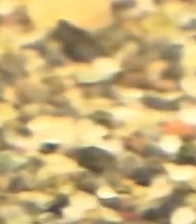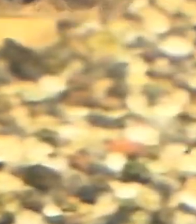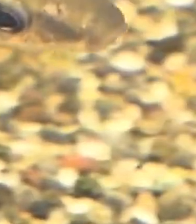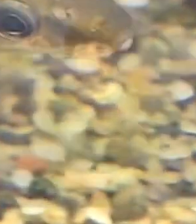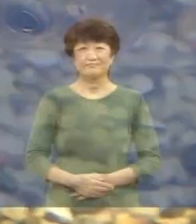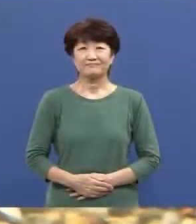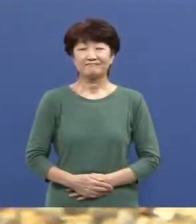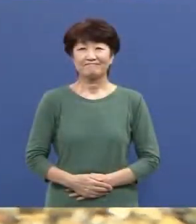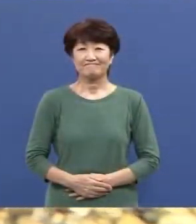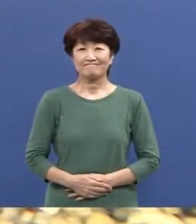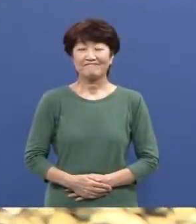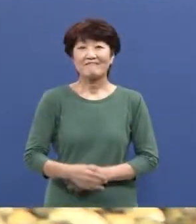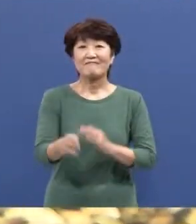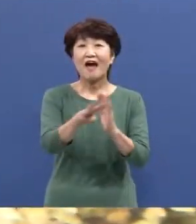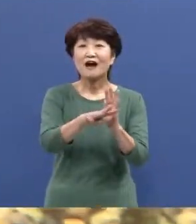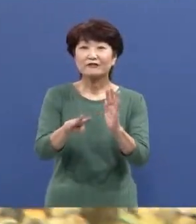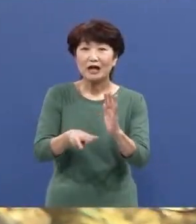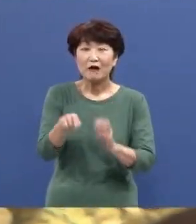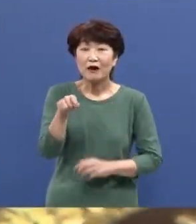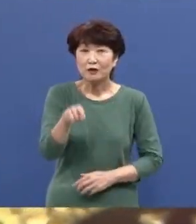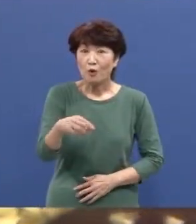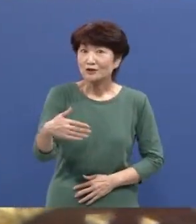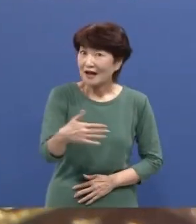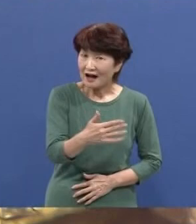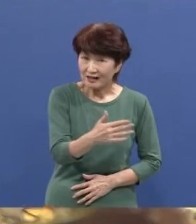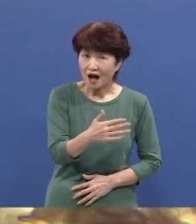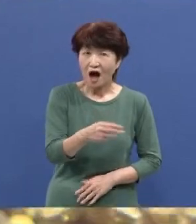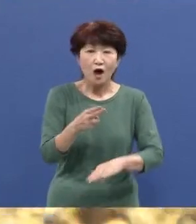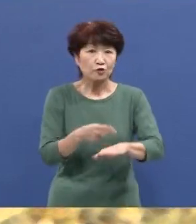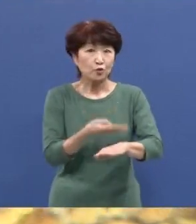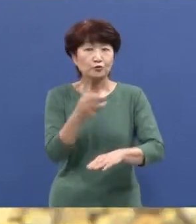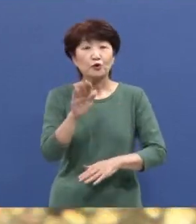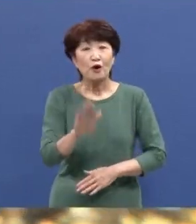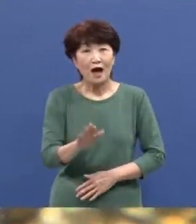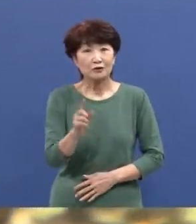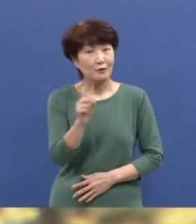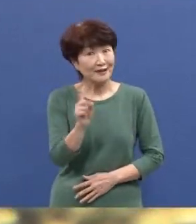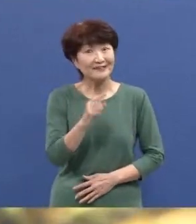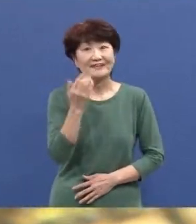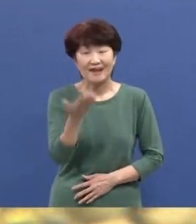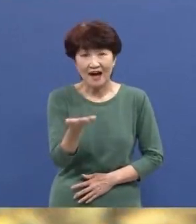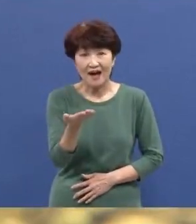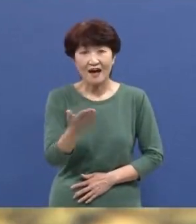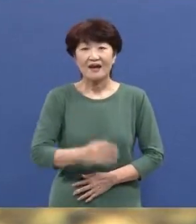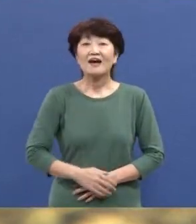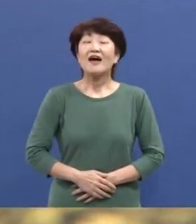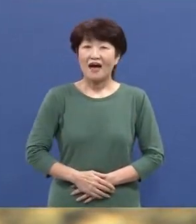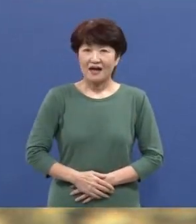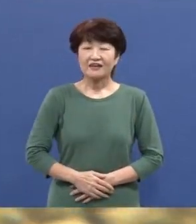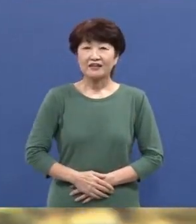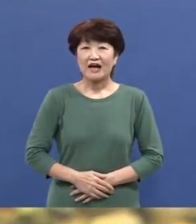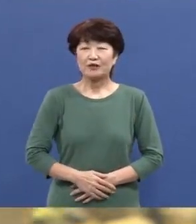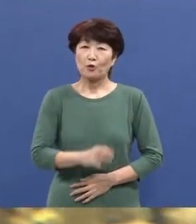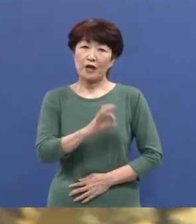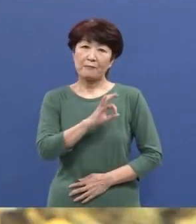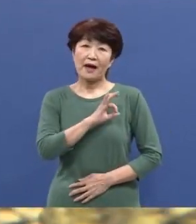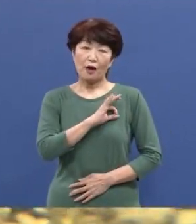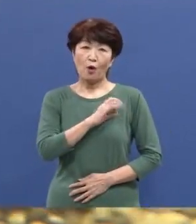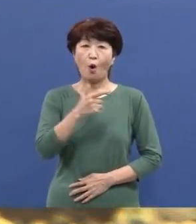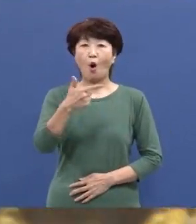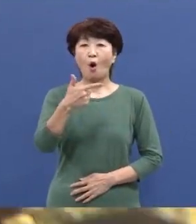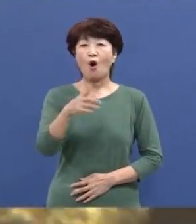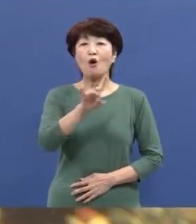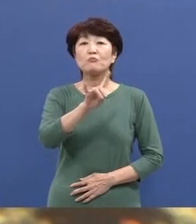芥川の特徴的な魚は何ですか。 芥川の魚の中でも特徴的なのは、麦つ